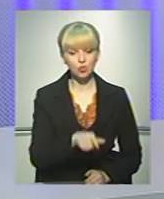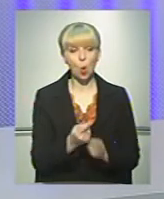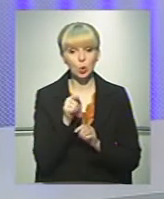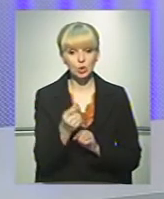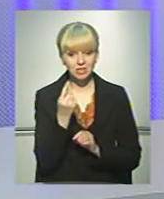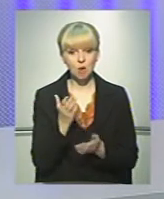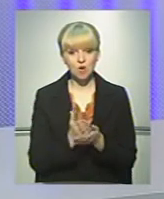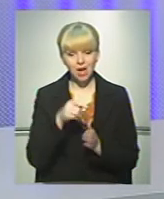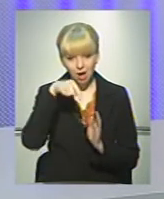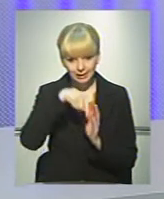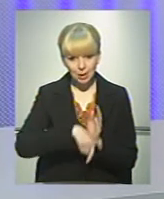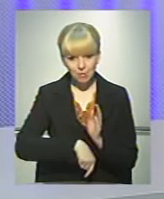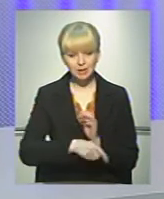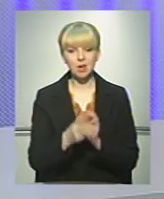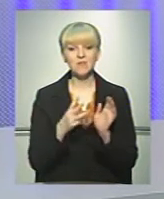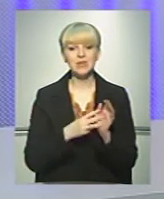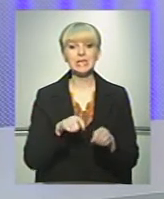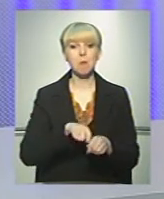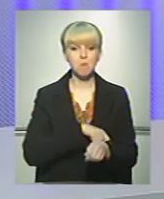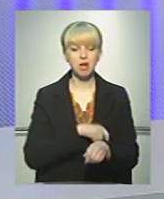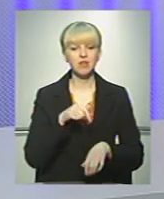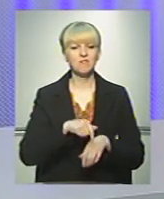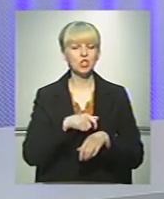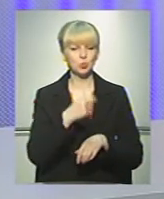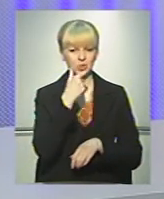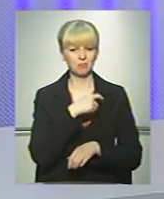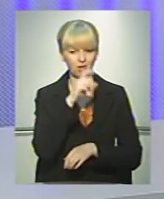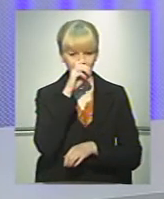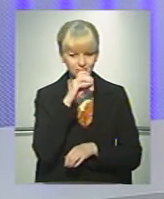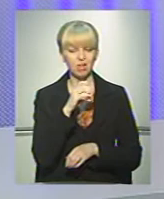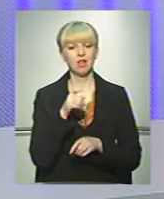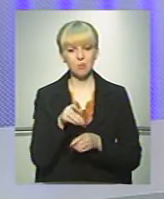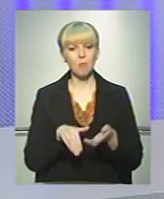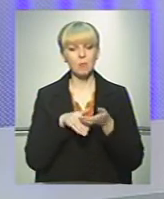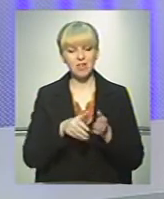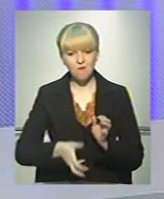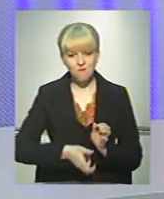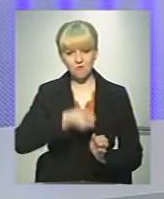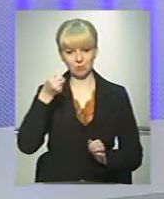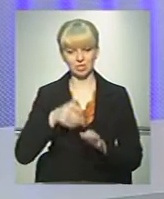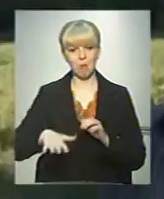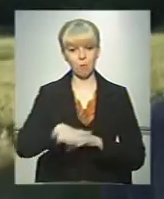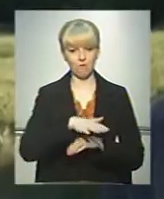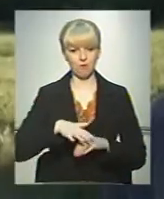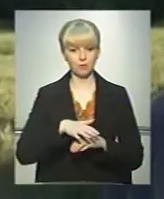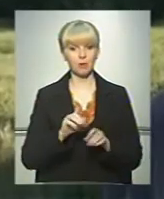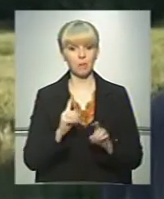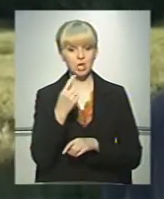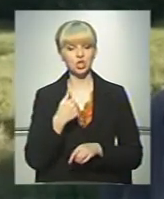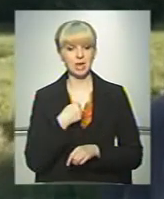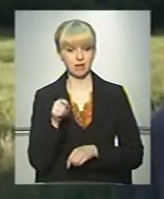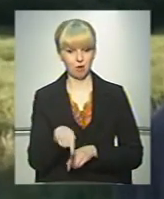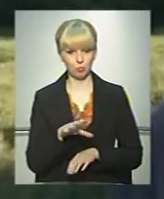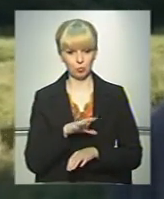них, перебуваючи на глибині 8 метрів, відчув себе зле, тому йому допомогли вибратися на поверхню. Перший я там